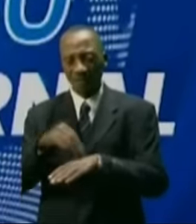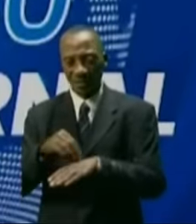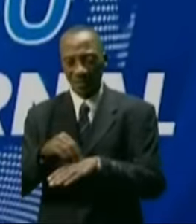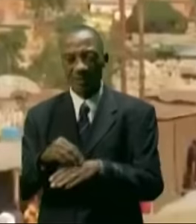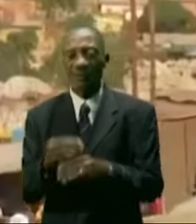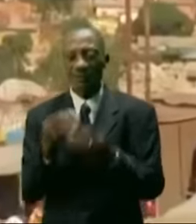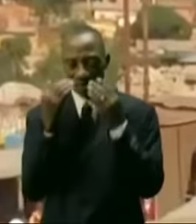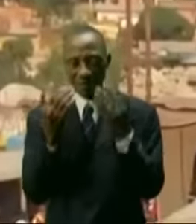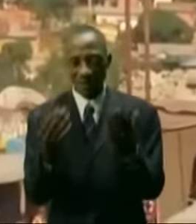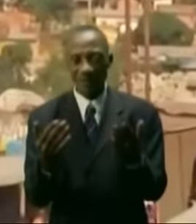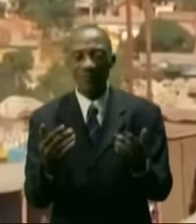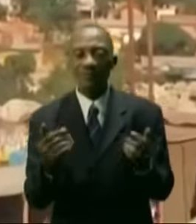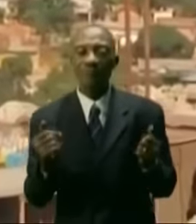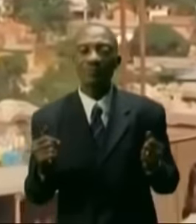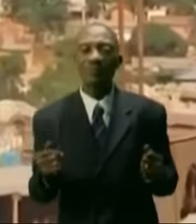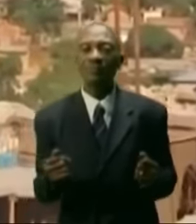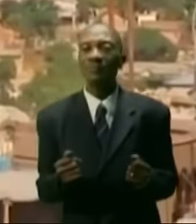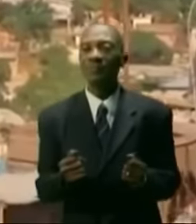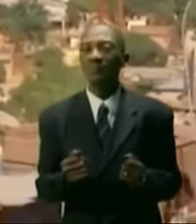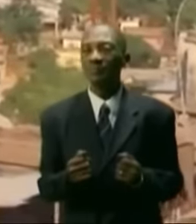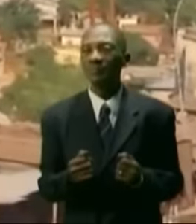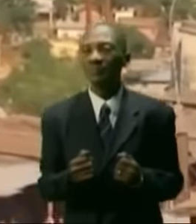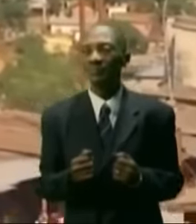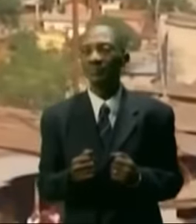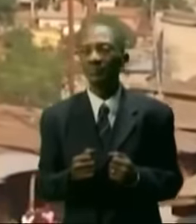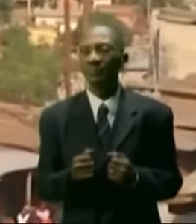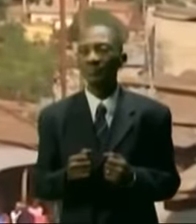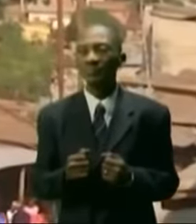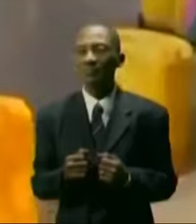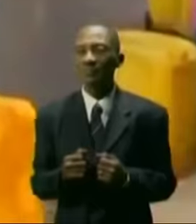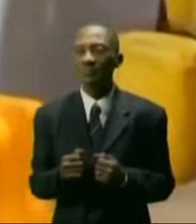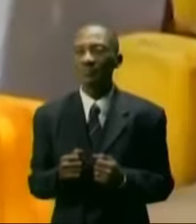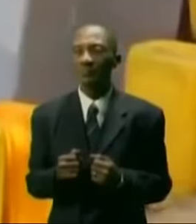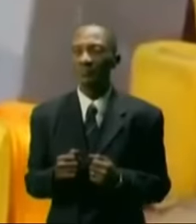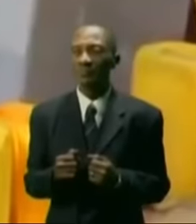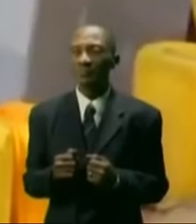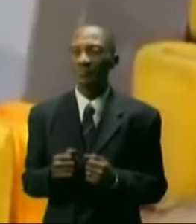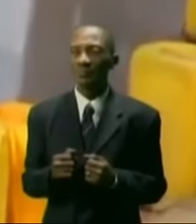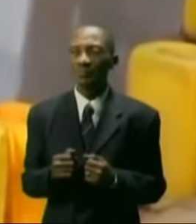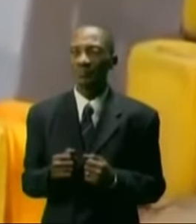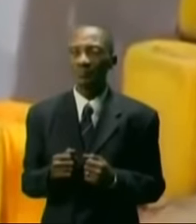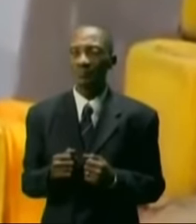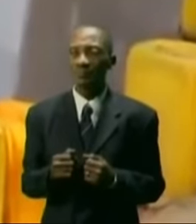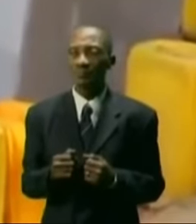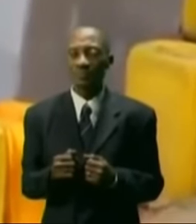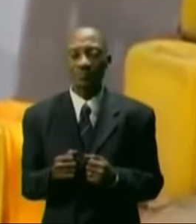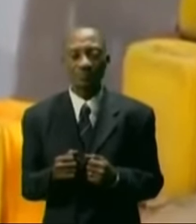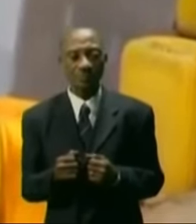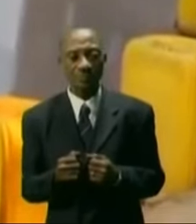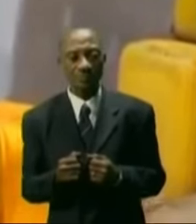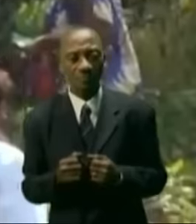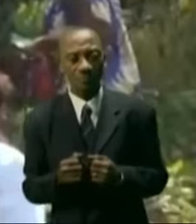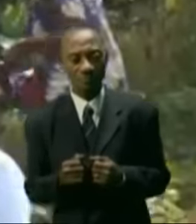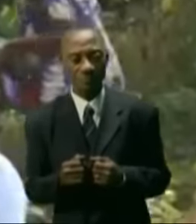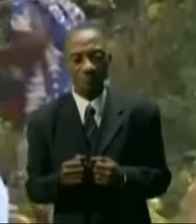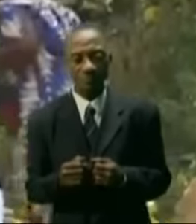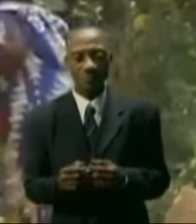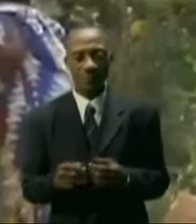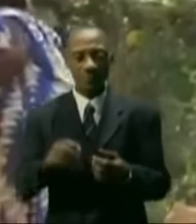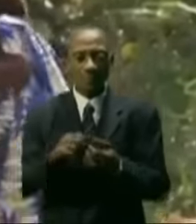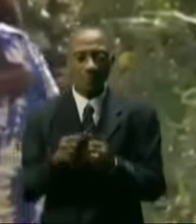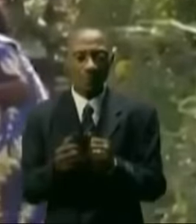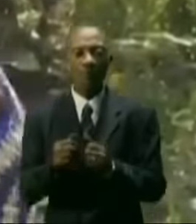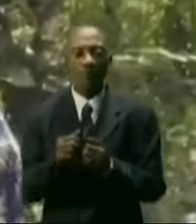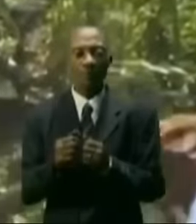commentaires. Au quartier Ngadi, dans la commune de Mvouzi, le manque d'eau potable est parmi les problèmes qu'affronte au